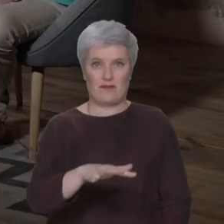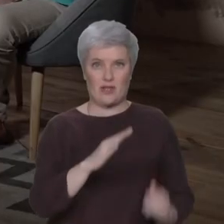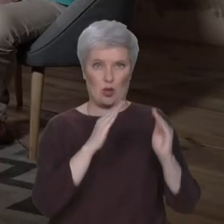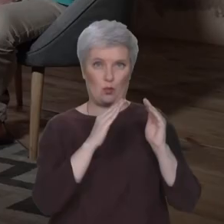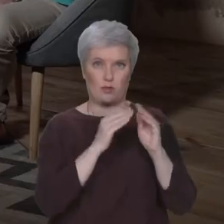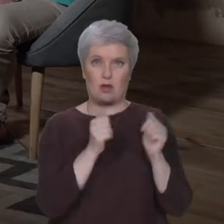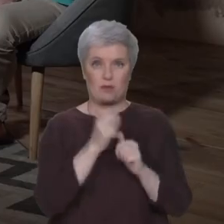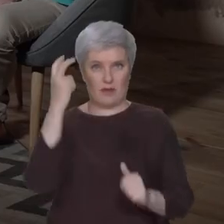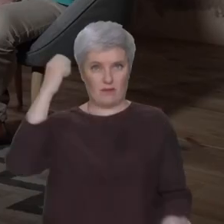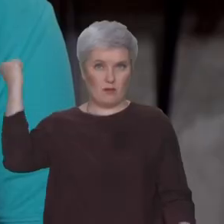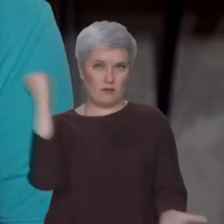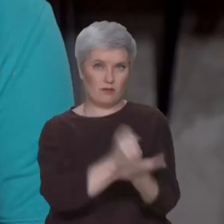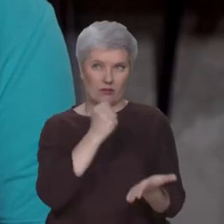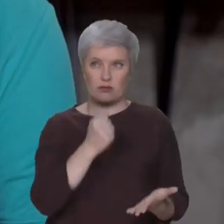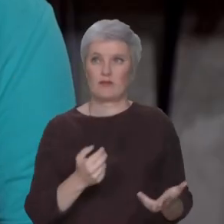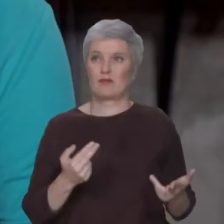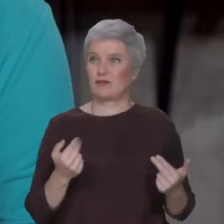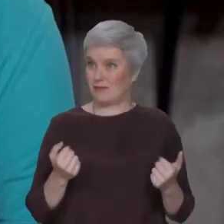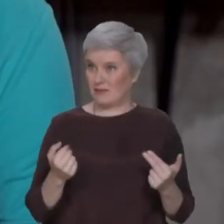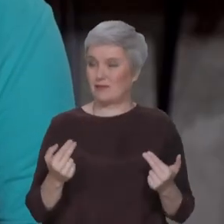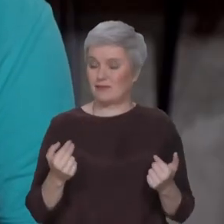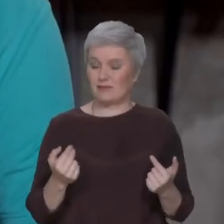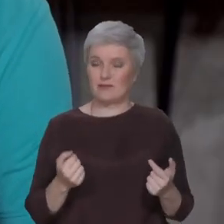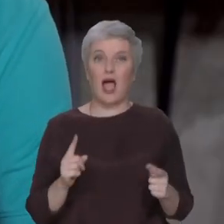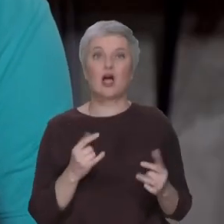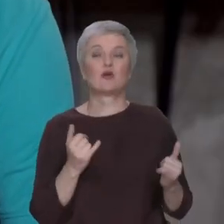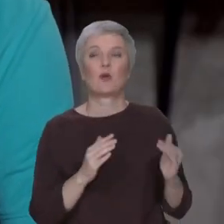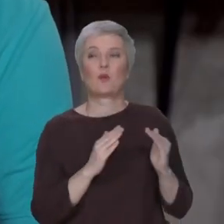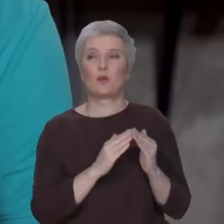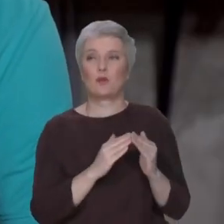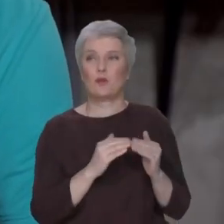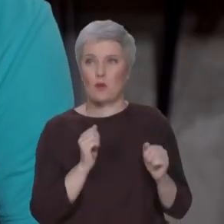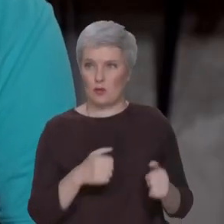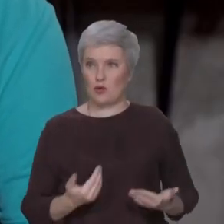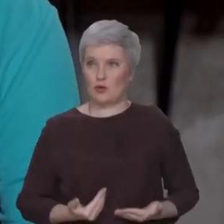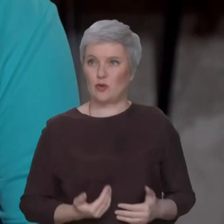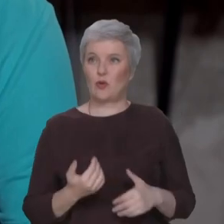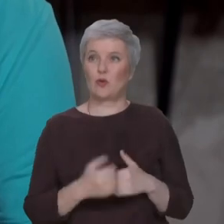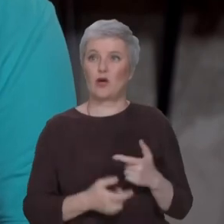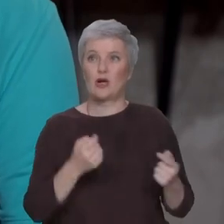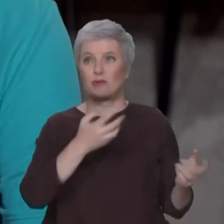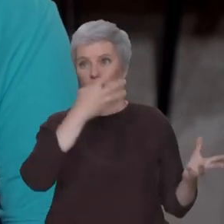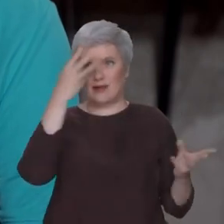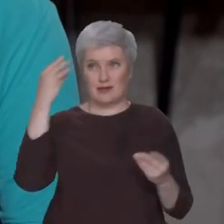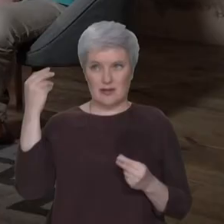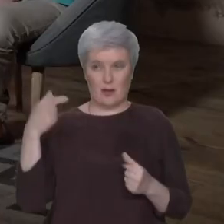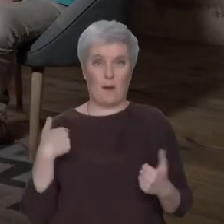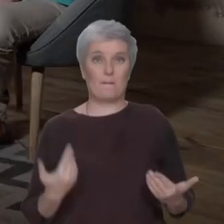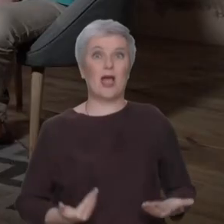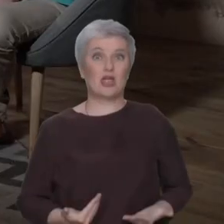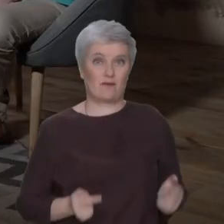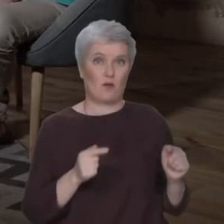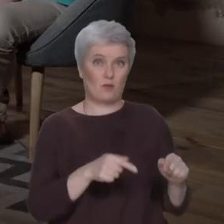Києвом прилетів снаряд. Да, вже трошки. Що зараз з вашим будинком? Чи там взагалі можна жити буде? Вже трошки я забув, ми живемо в ньому з 11